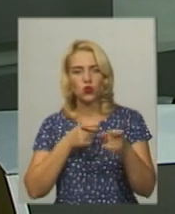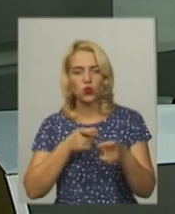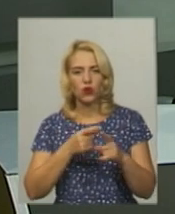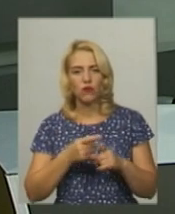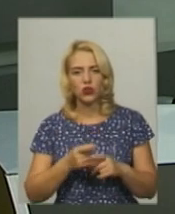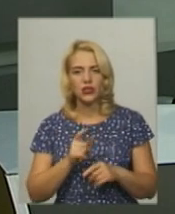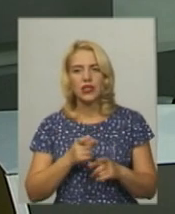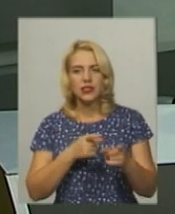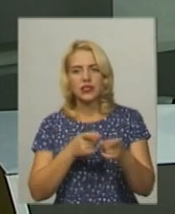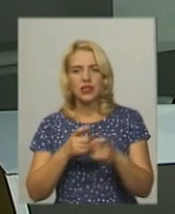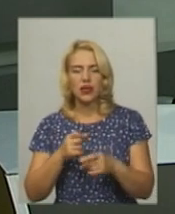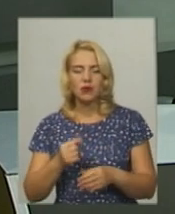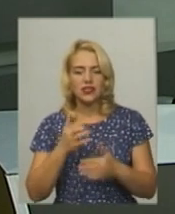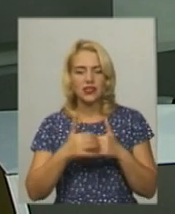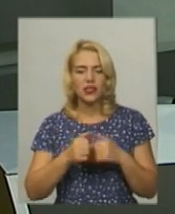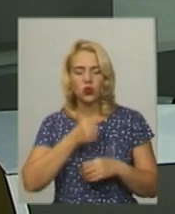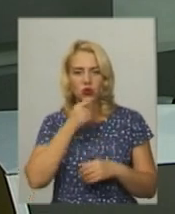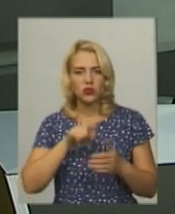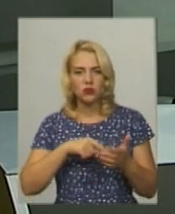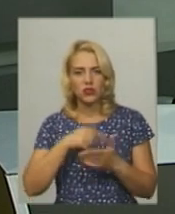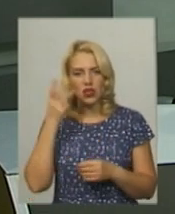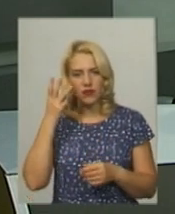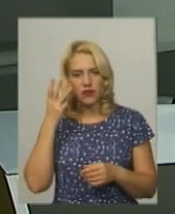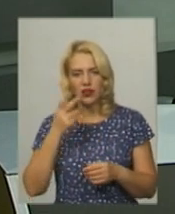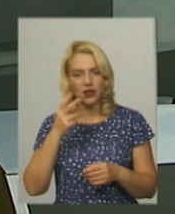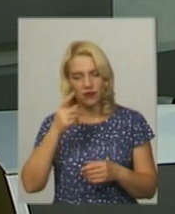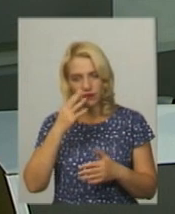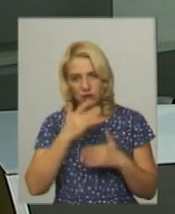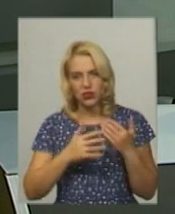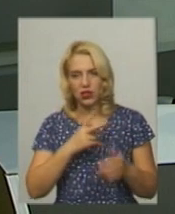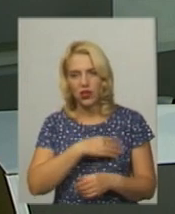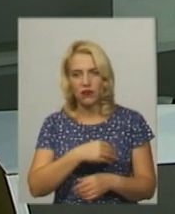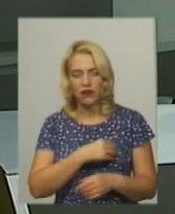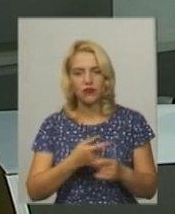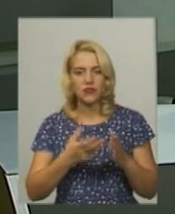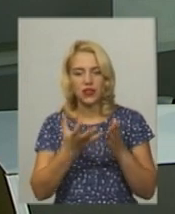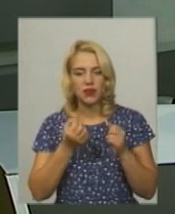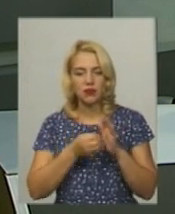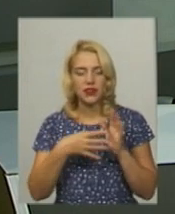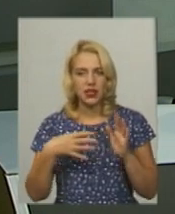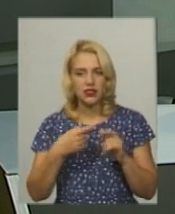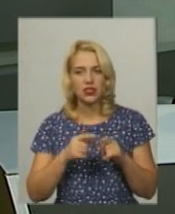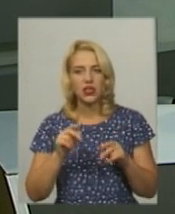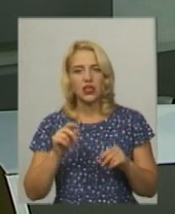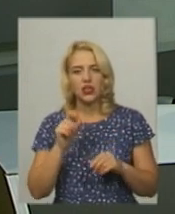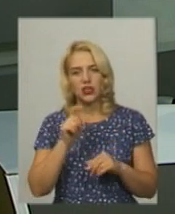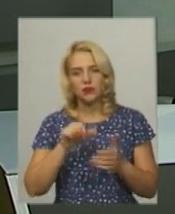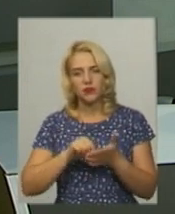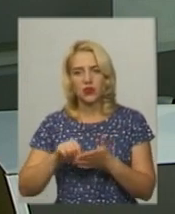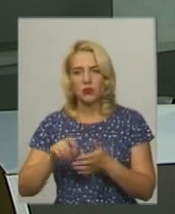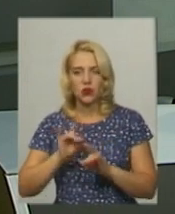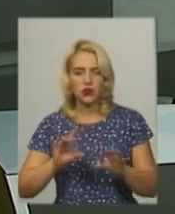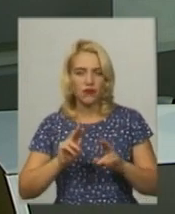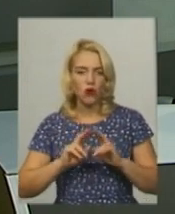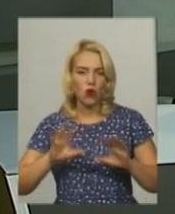серед дорослих у місті Львів. У чемпіонаті взяли участь понад 300 спортсменів з України. Про це повідомив голова Хмельницької обласної федерації